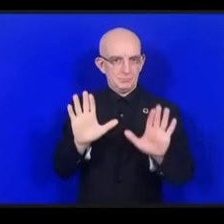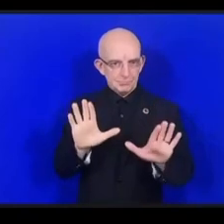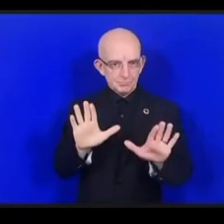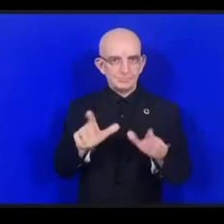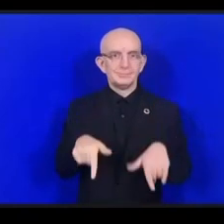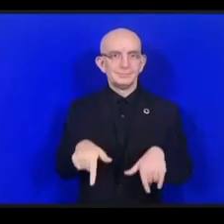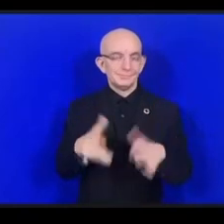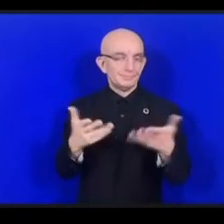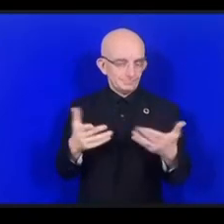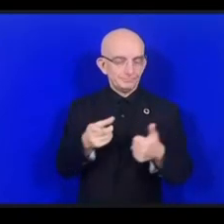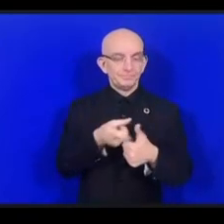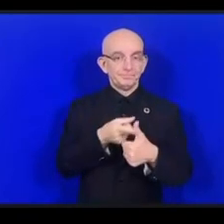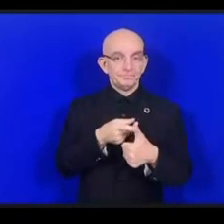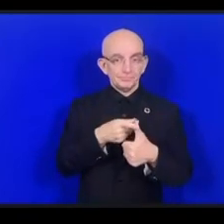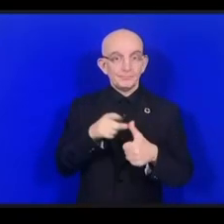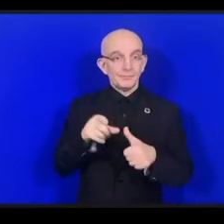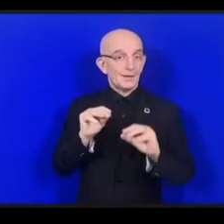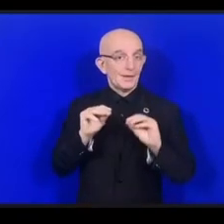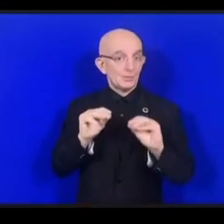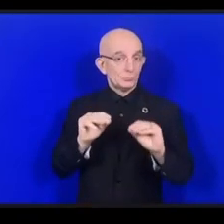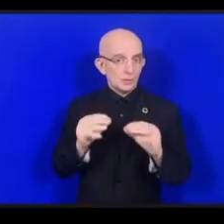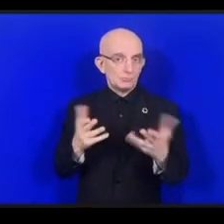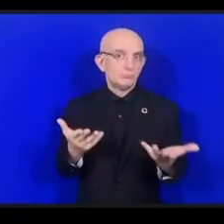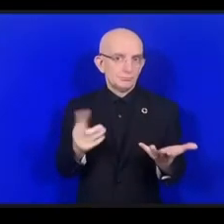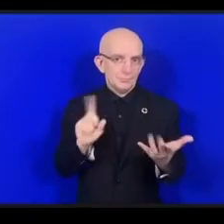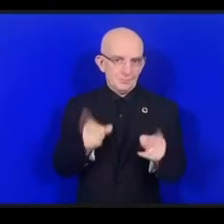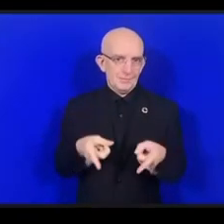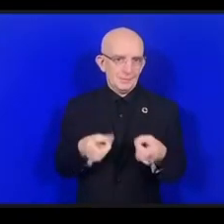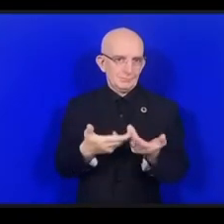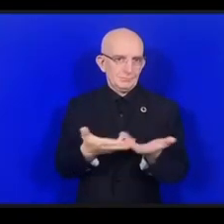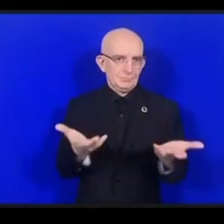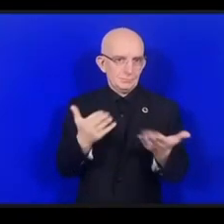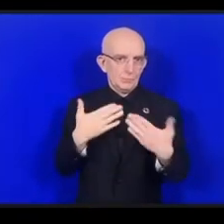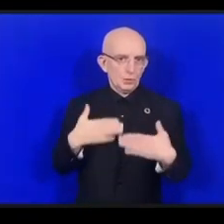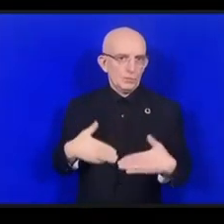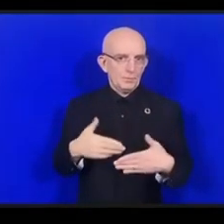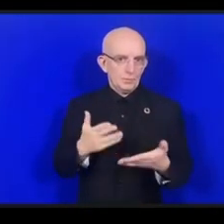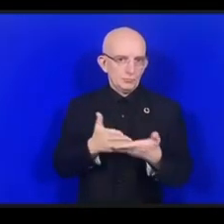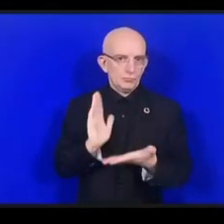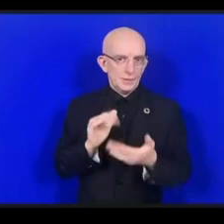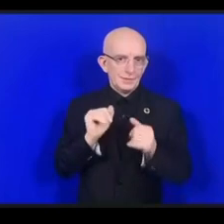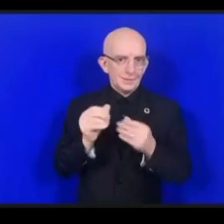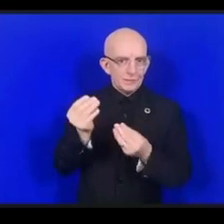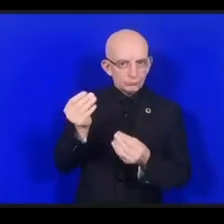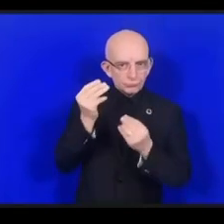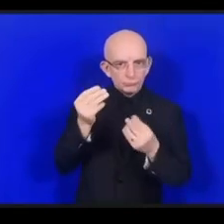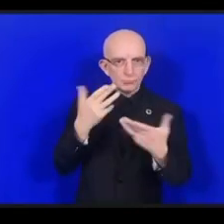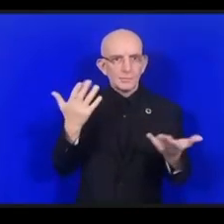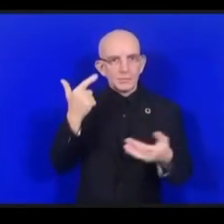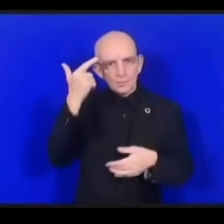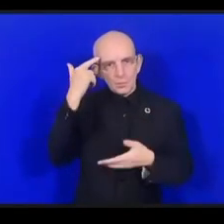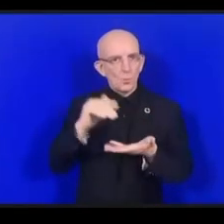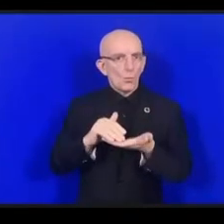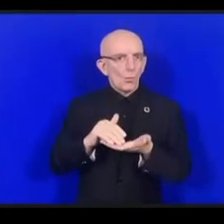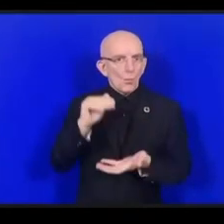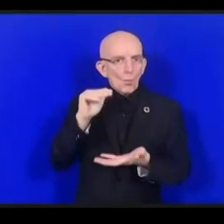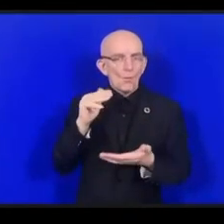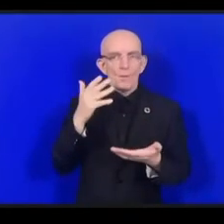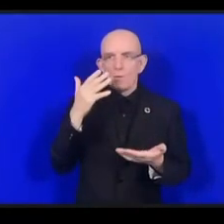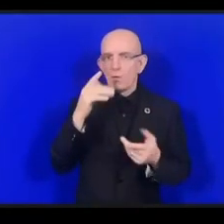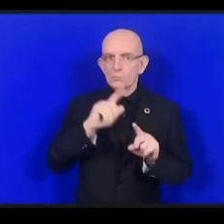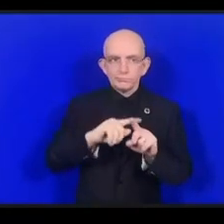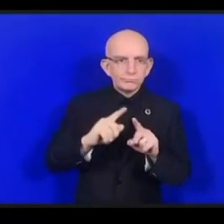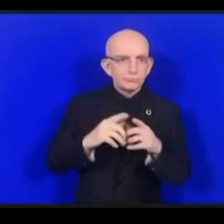家能够去理解或是知道人权呢？需要知识，那它必